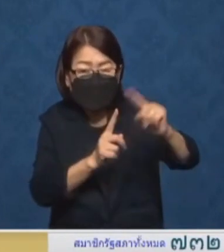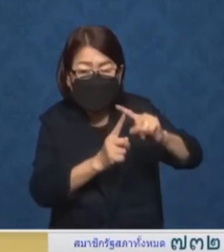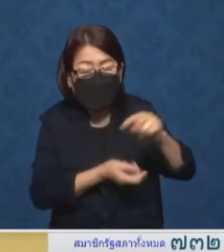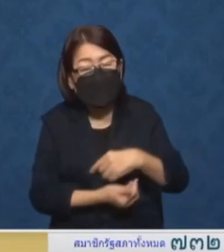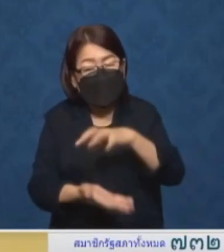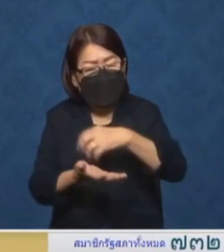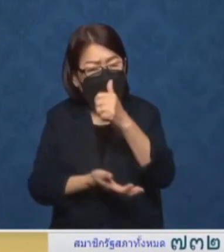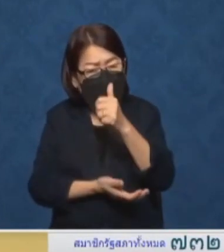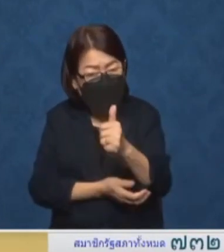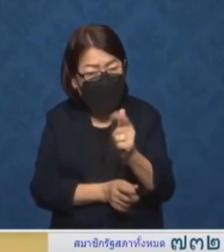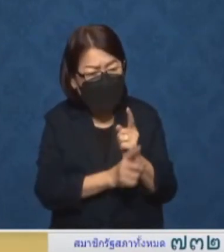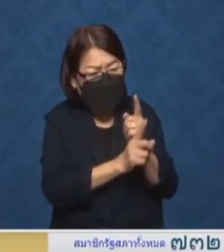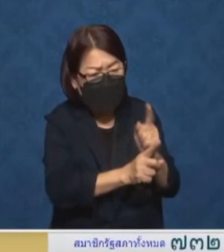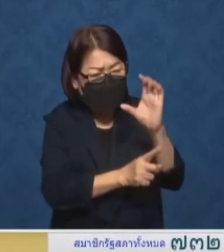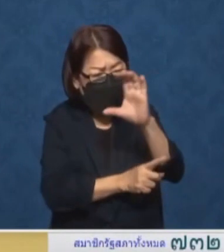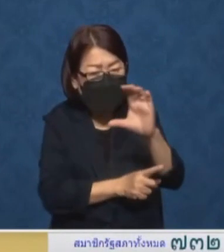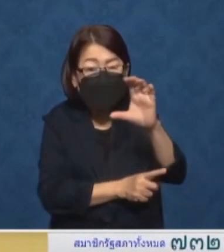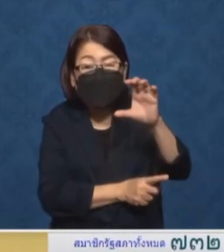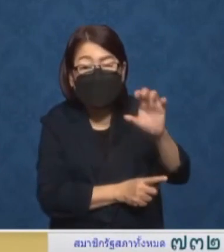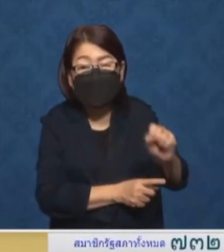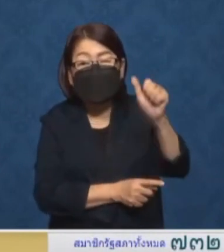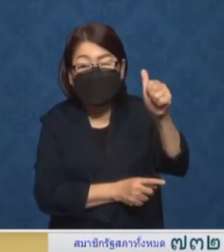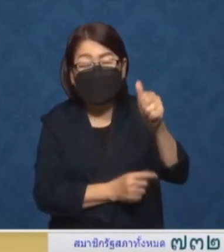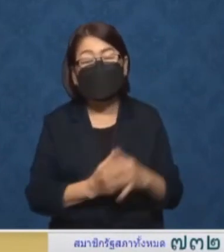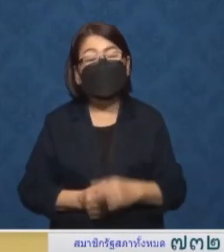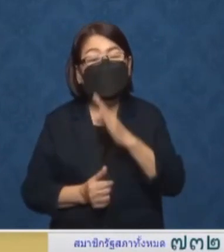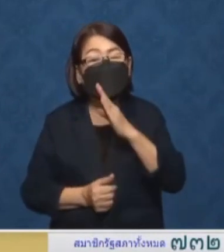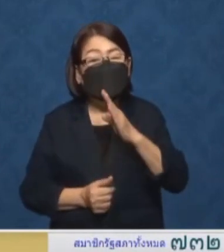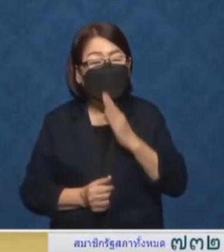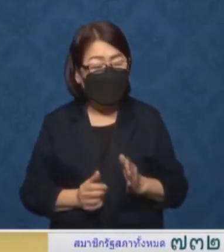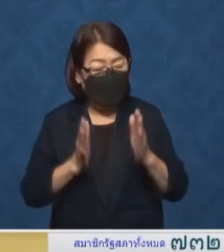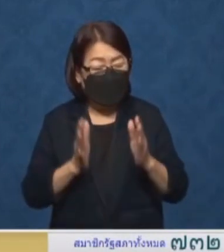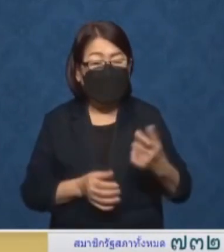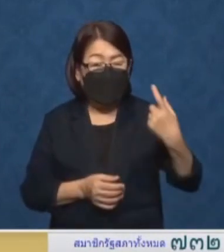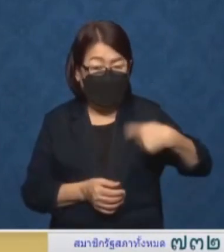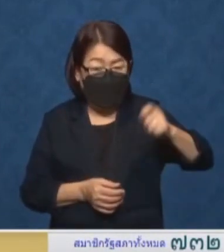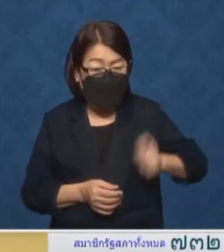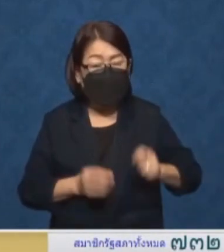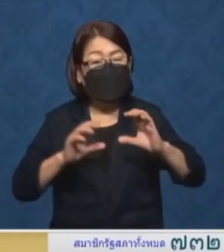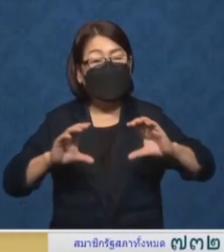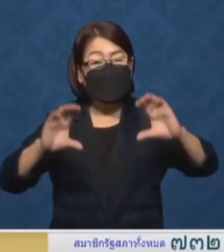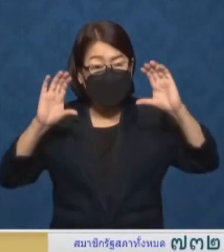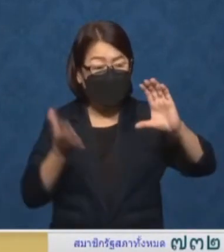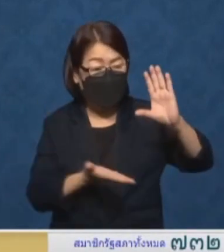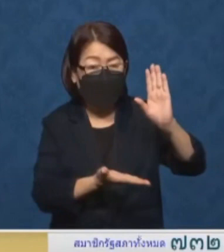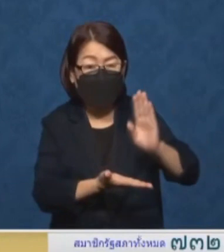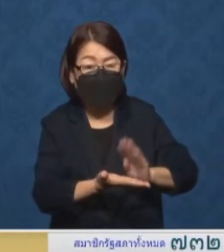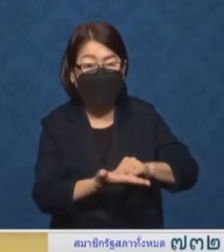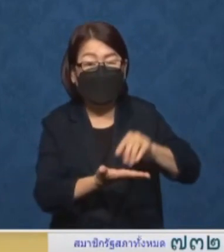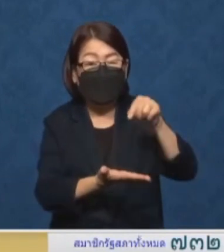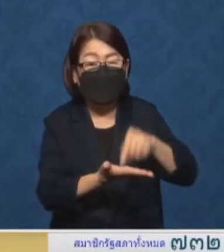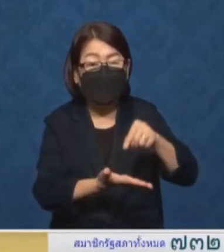รรคหนึ่งถ้าพนักงานอัยการไม่ระบุในคำฟ้องไม่ระบุคำฟ้อง